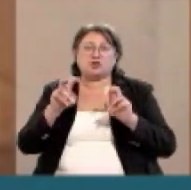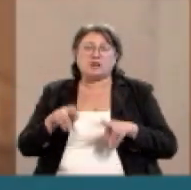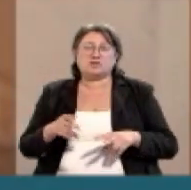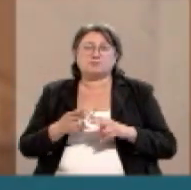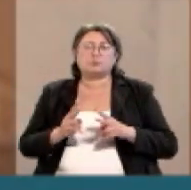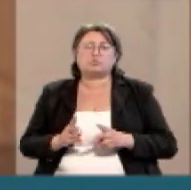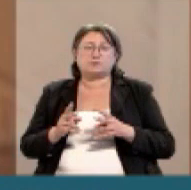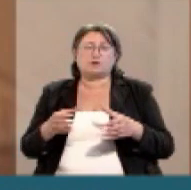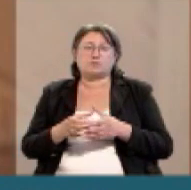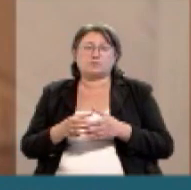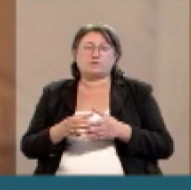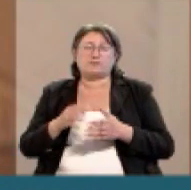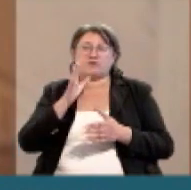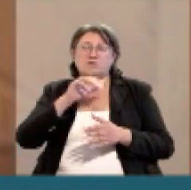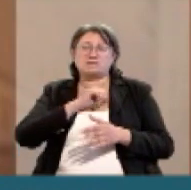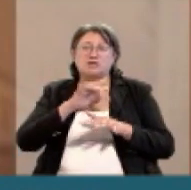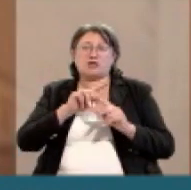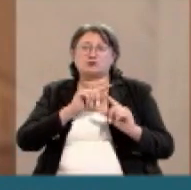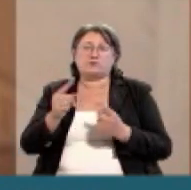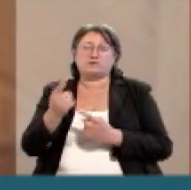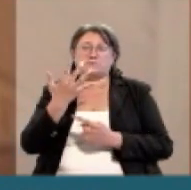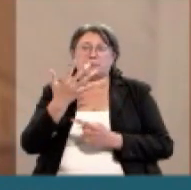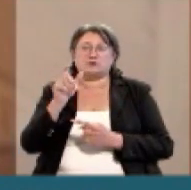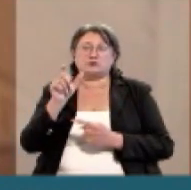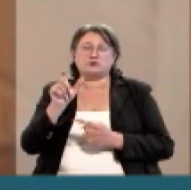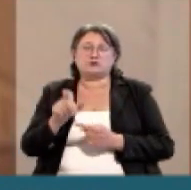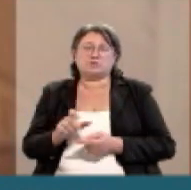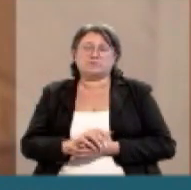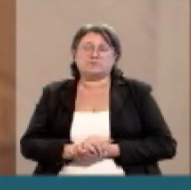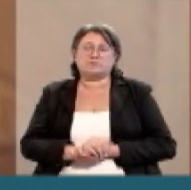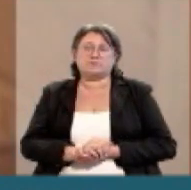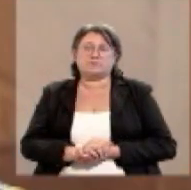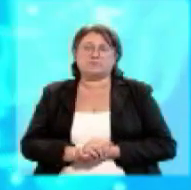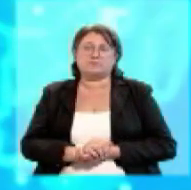қылмыстық топтың 5 белсенді мүшесі қамауға алынды.